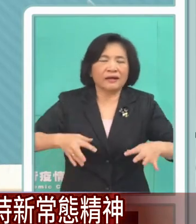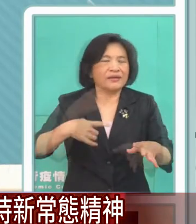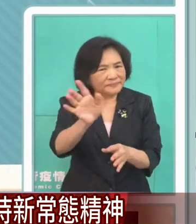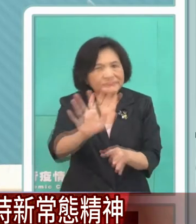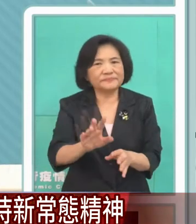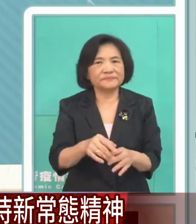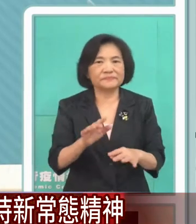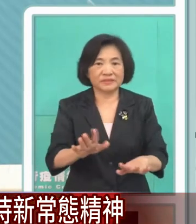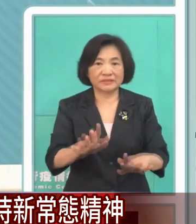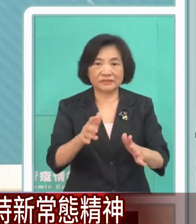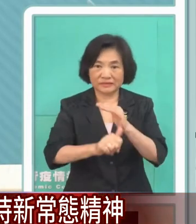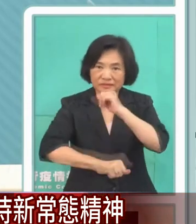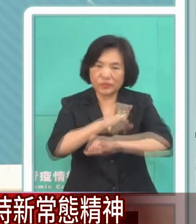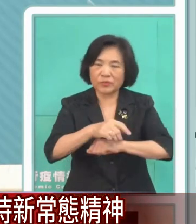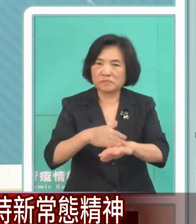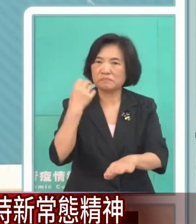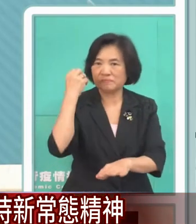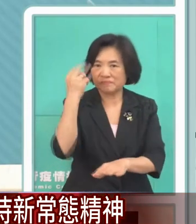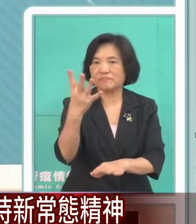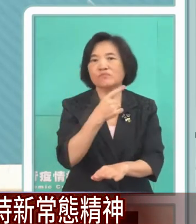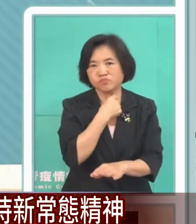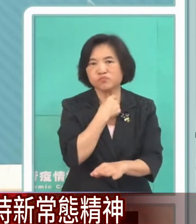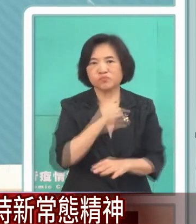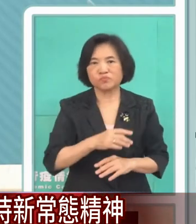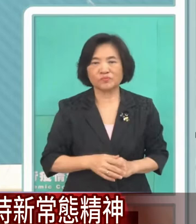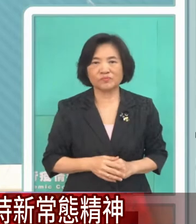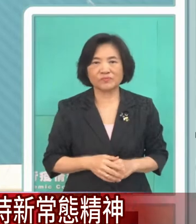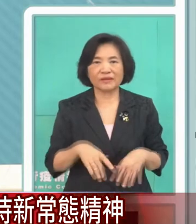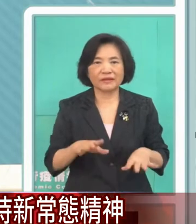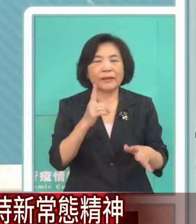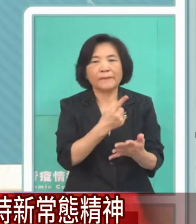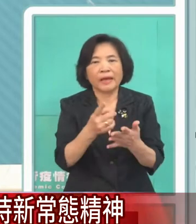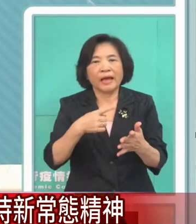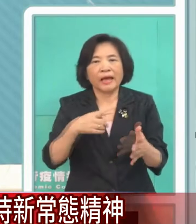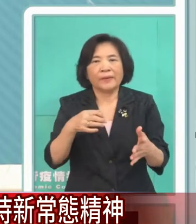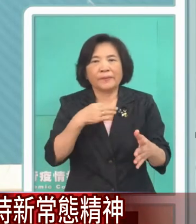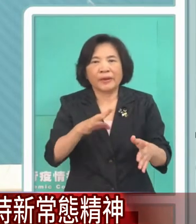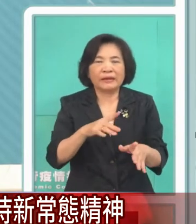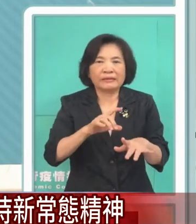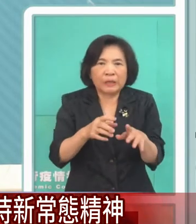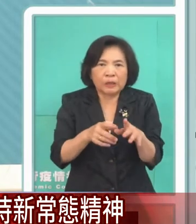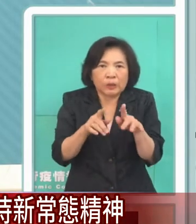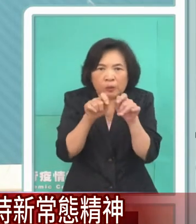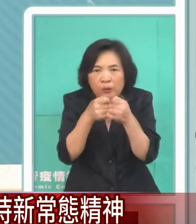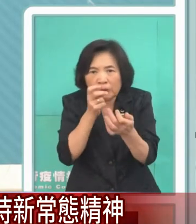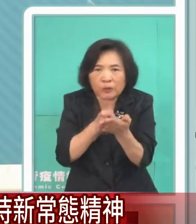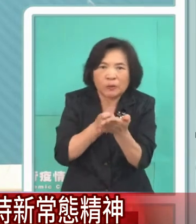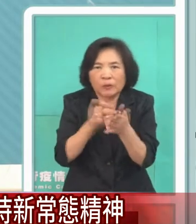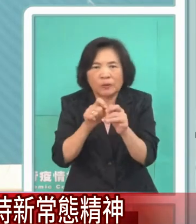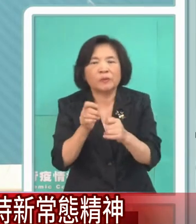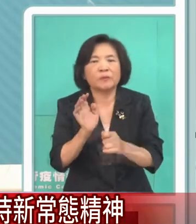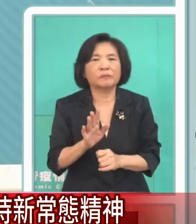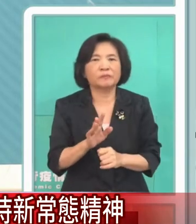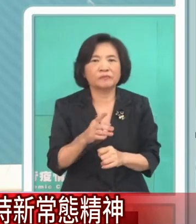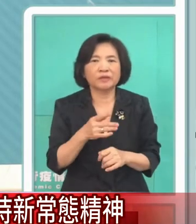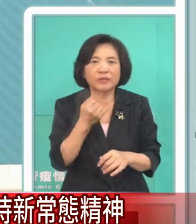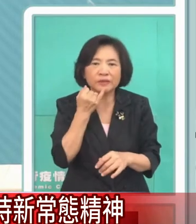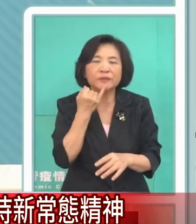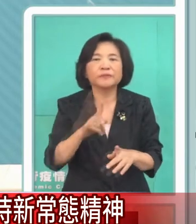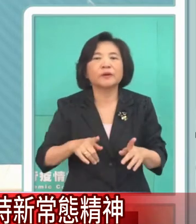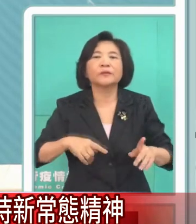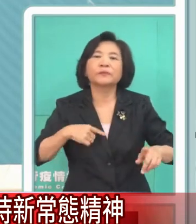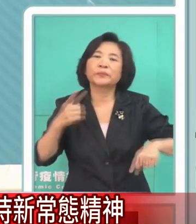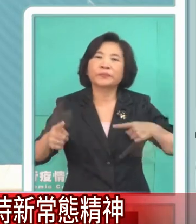说，单位的就是说神经线放较大条的，就是放松心情，但是保持机